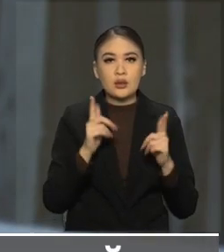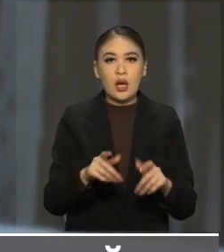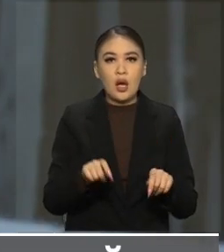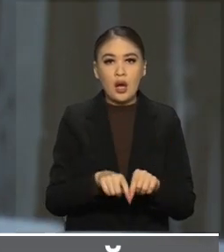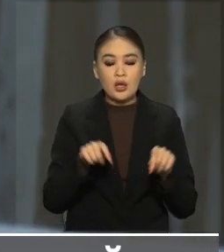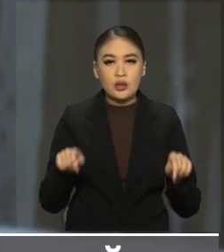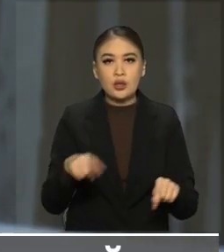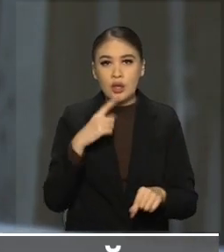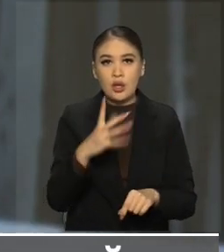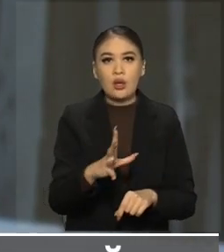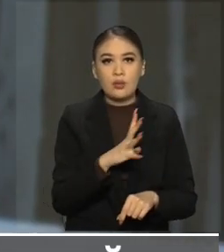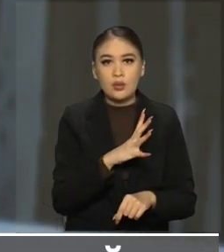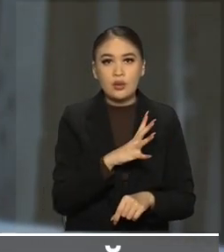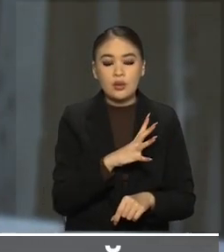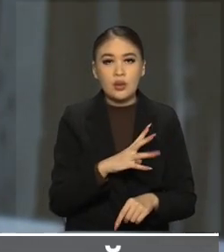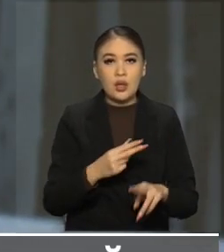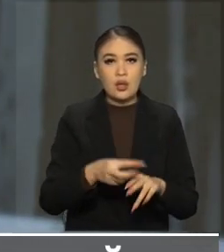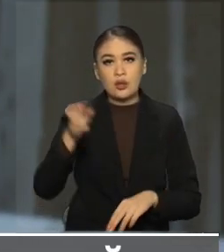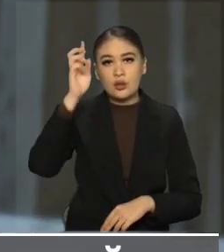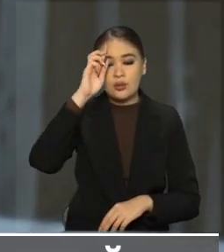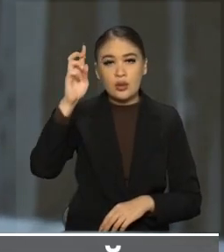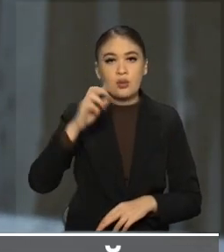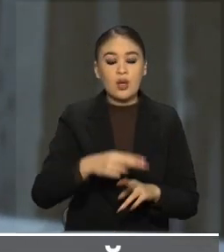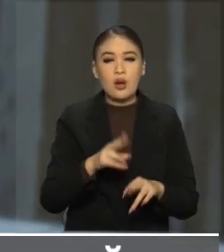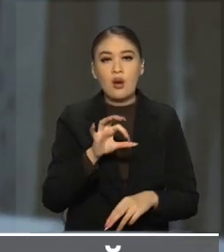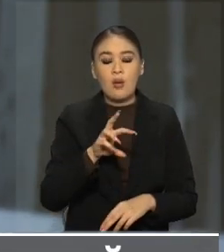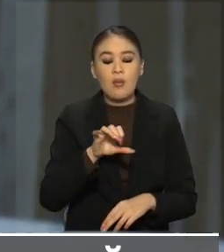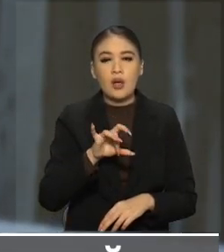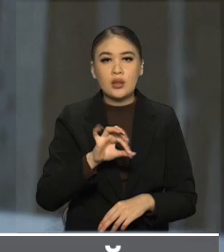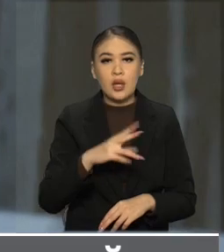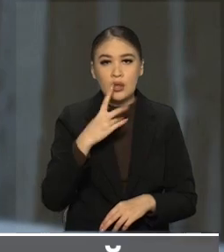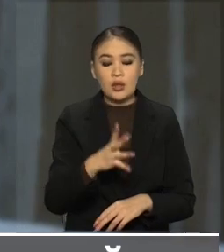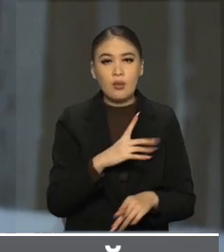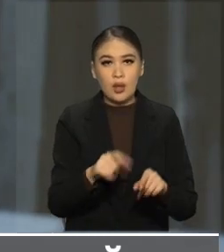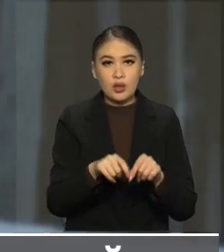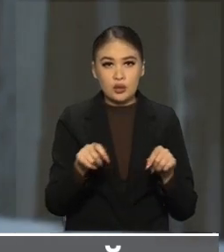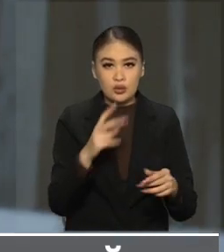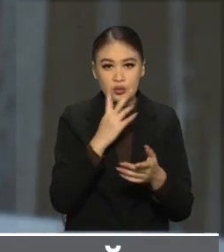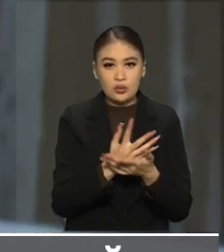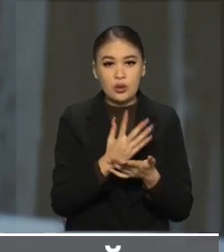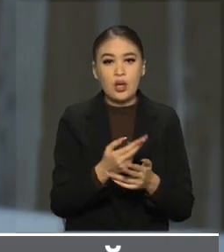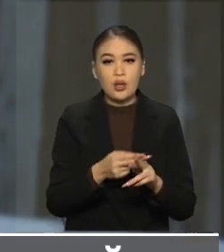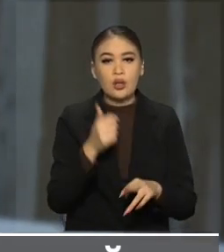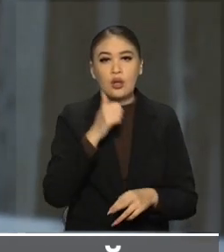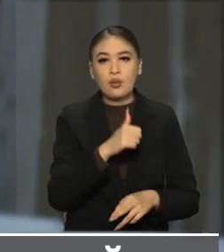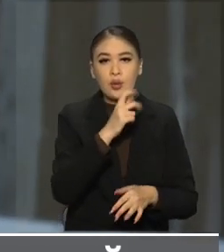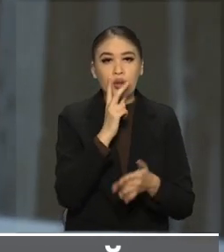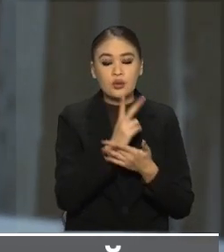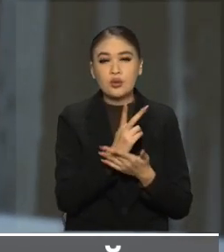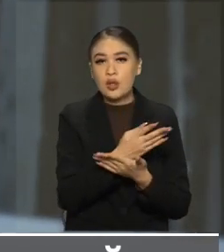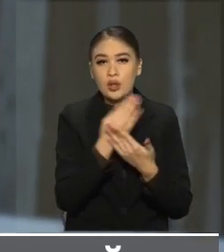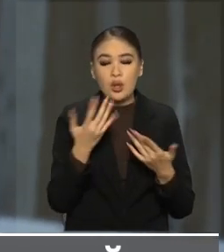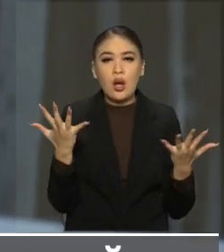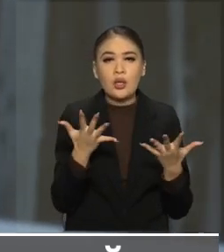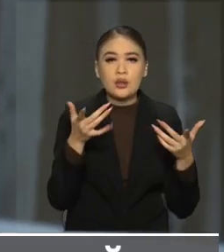керек. Яғни осы үкімет пен компания арасындағы келісім ашықтан ашық көрсетілу керек. Ол құпия, біз түсінбейміз, білмейміз қандай келісімдер